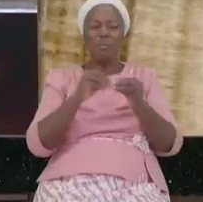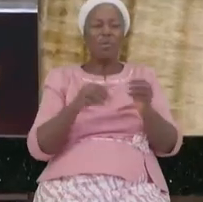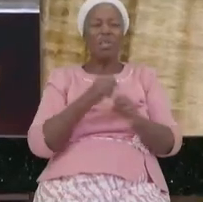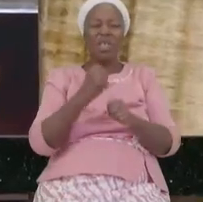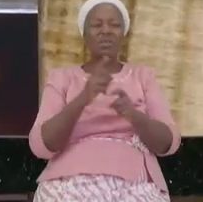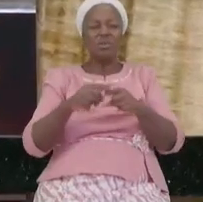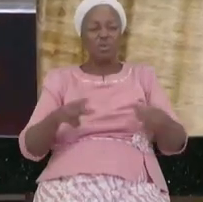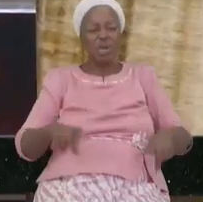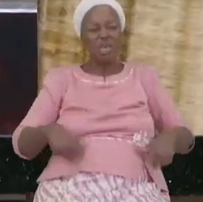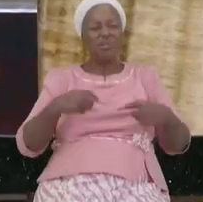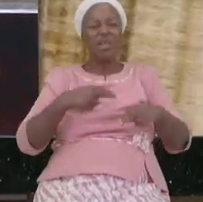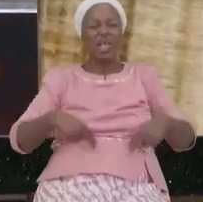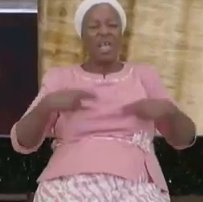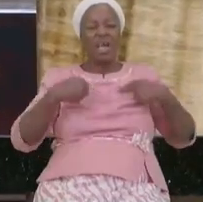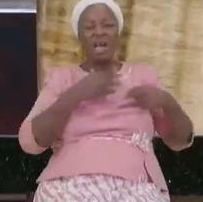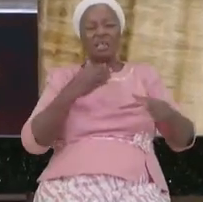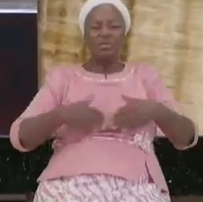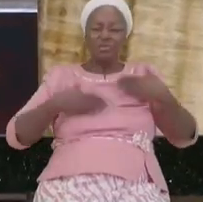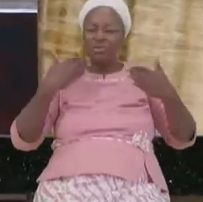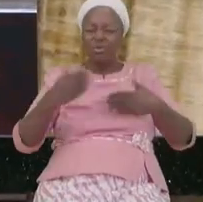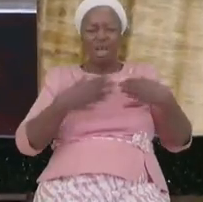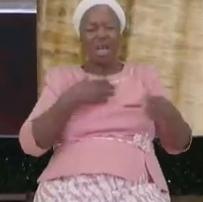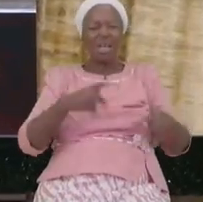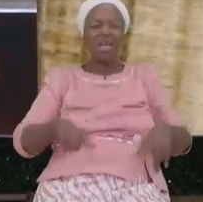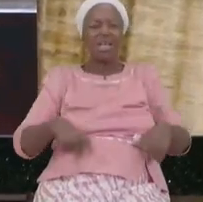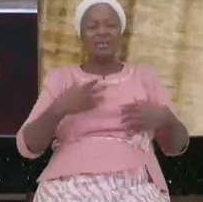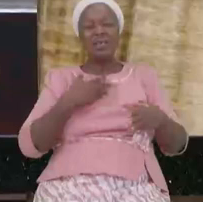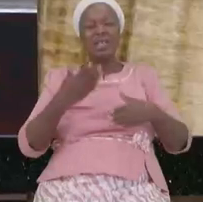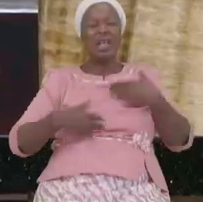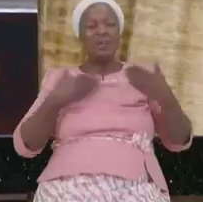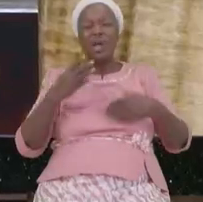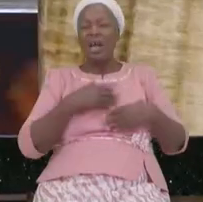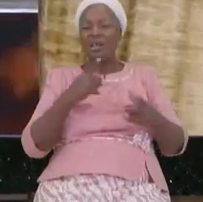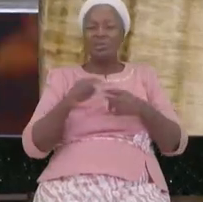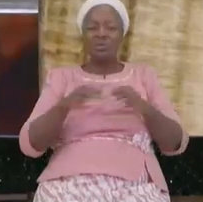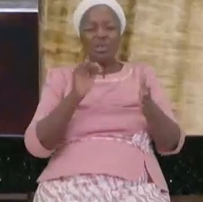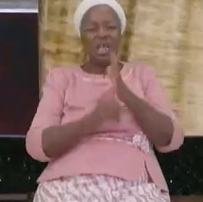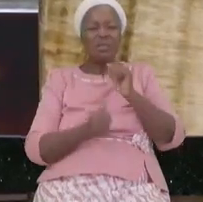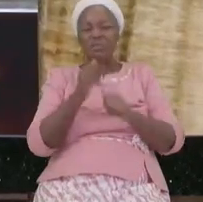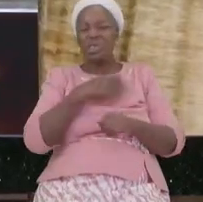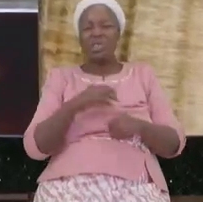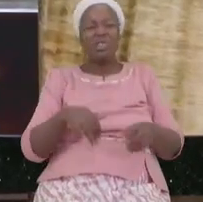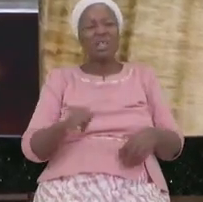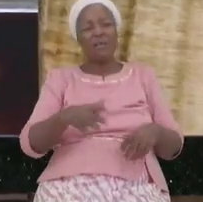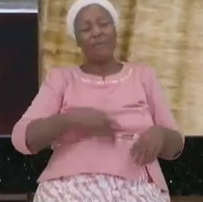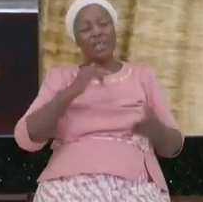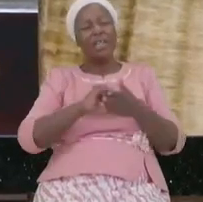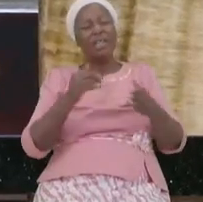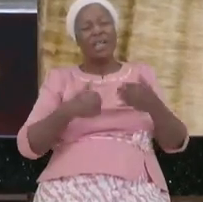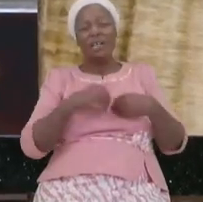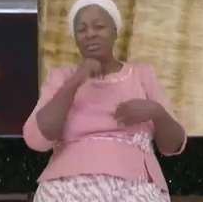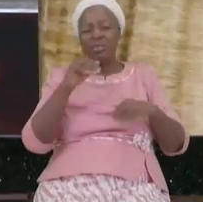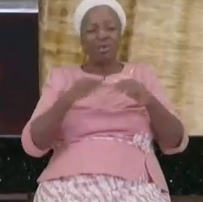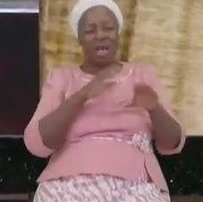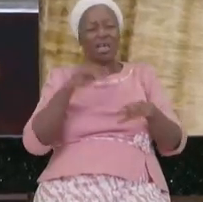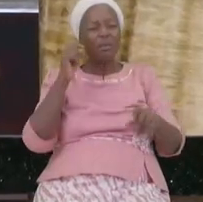santé, pour vivre dans la joie, pour vivre dans le bonheur et pour faire ce qu'il pensait qu'il n'avait pas encore fait au